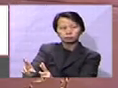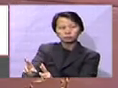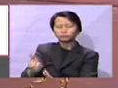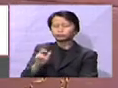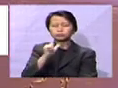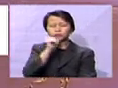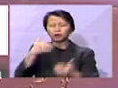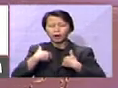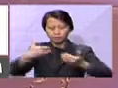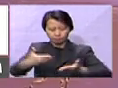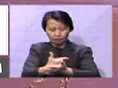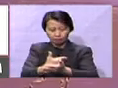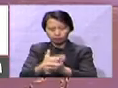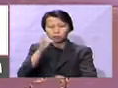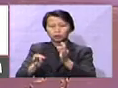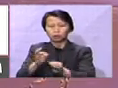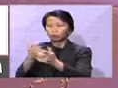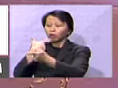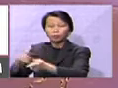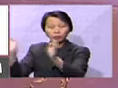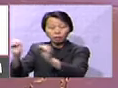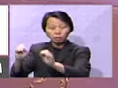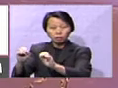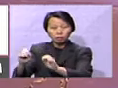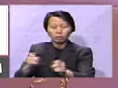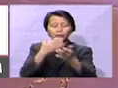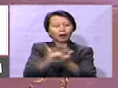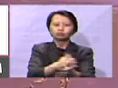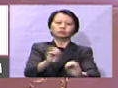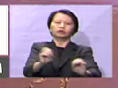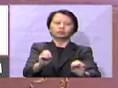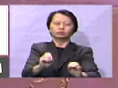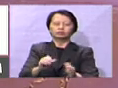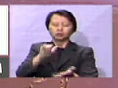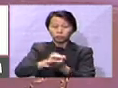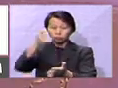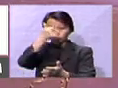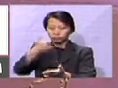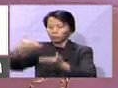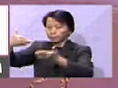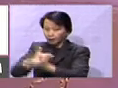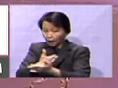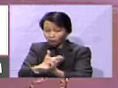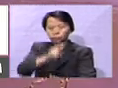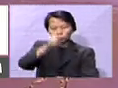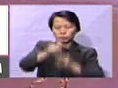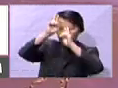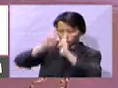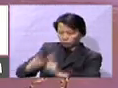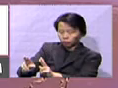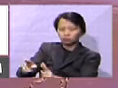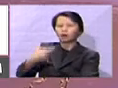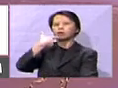Tidak ada yang baru jika tidak ada yang lama. Oleh yang demikian, yang baru mesti menghormati yang